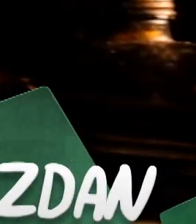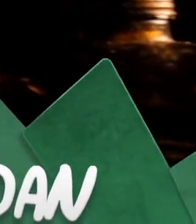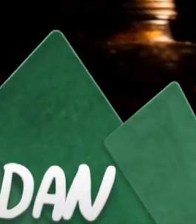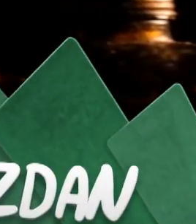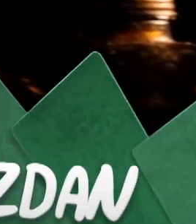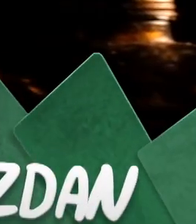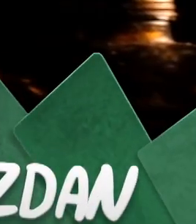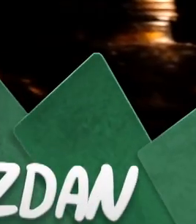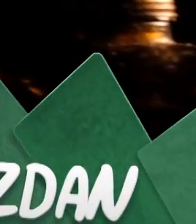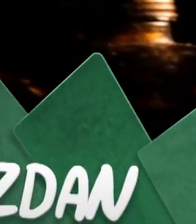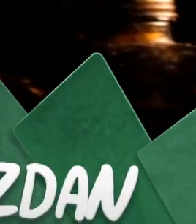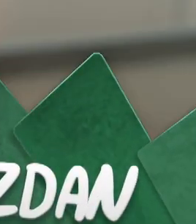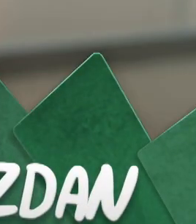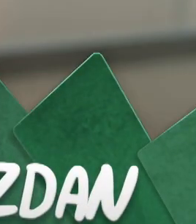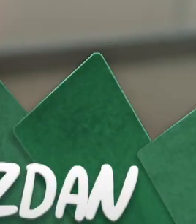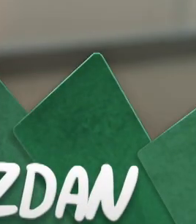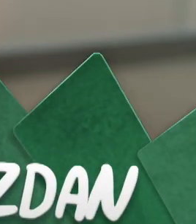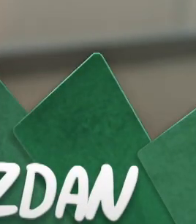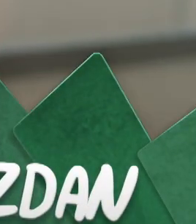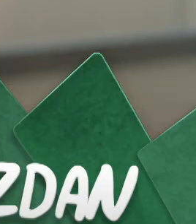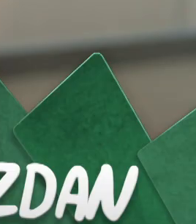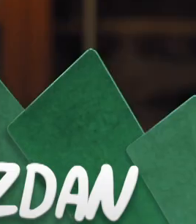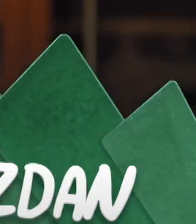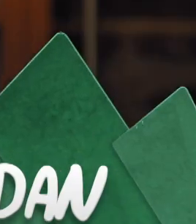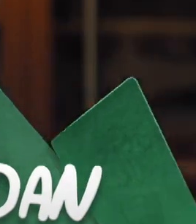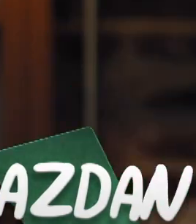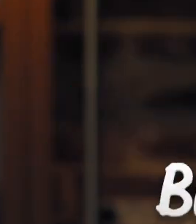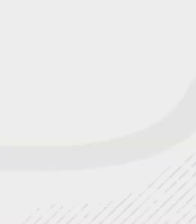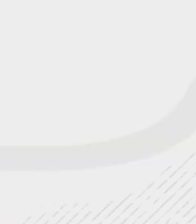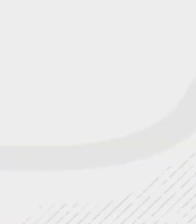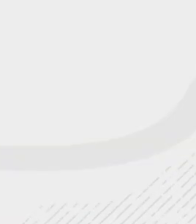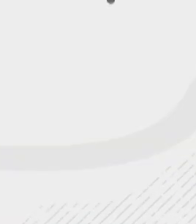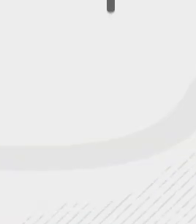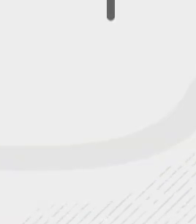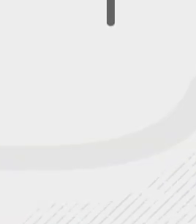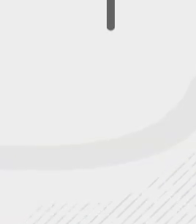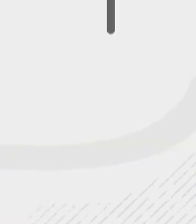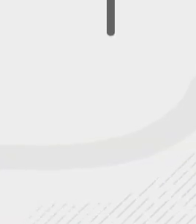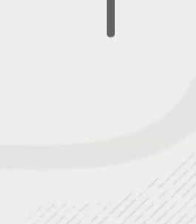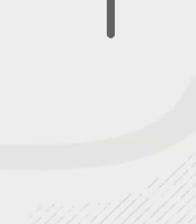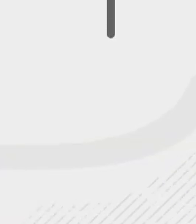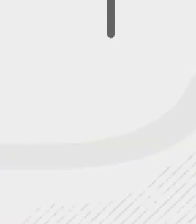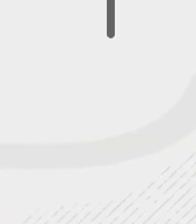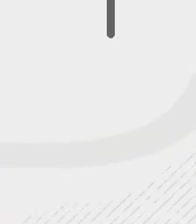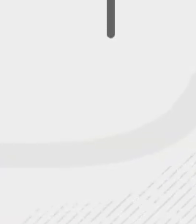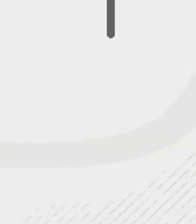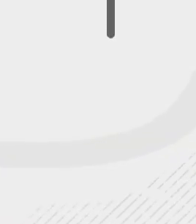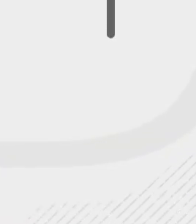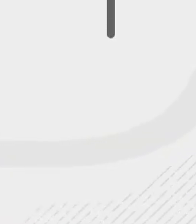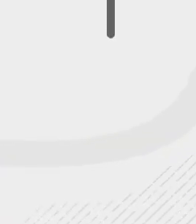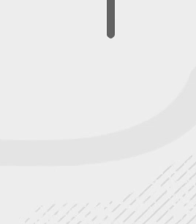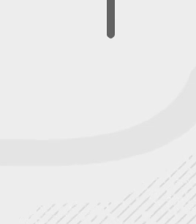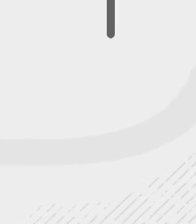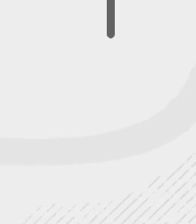Çalışma verimini etkileyen motivasyon, başarılı sonuçlar almak için gereklidir. Peki sınava hazırlanırken kullanılabilecek